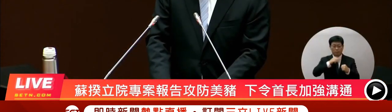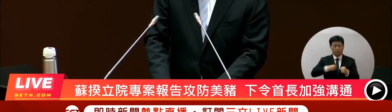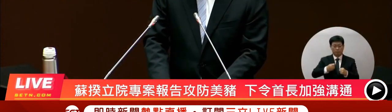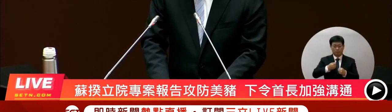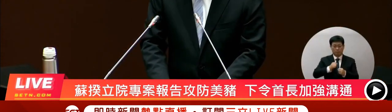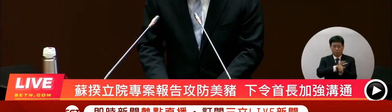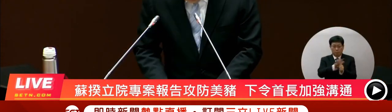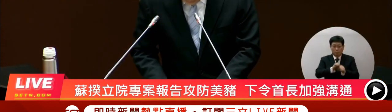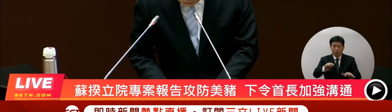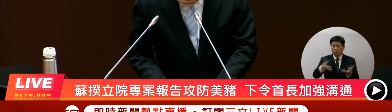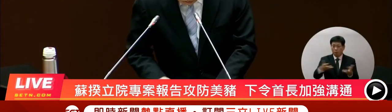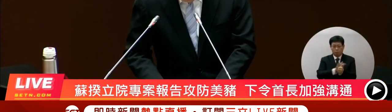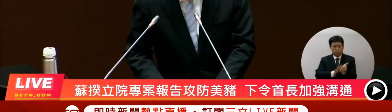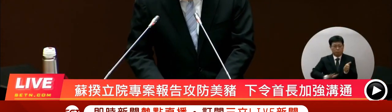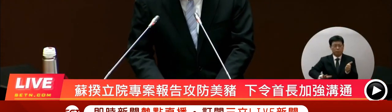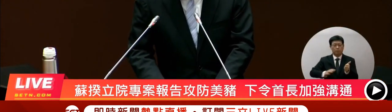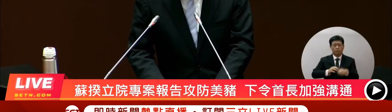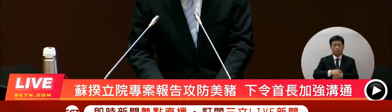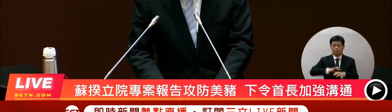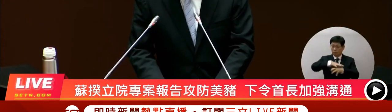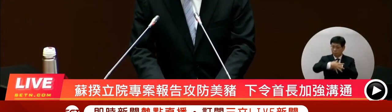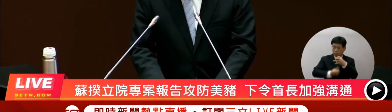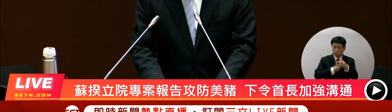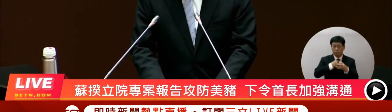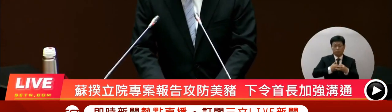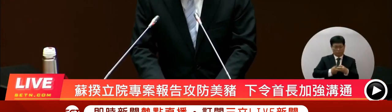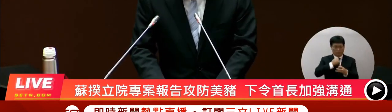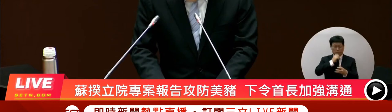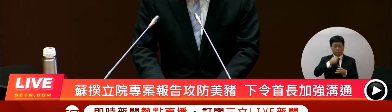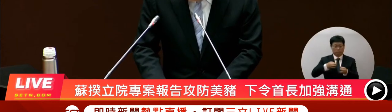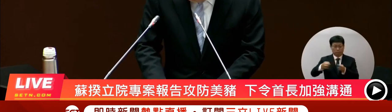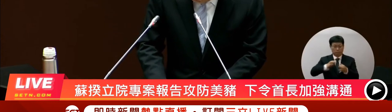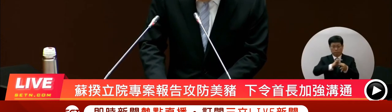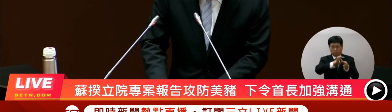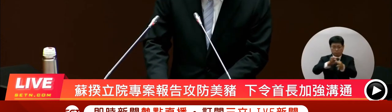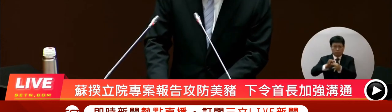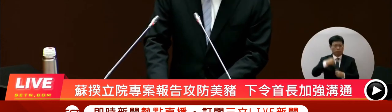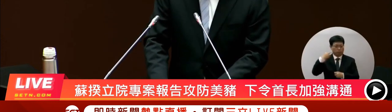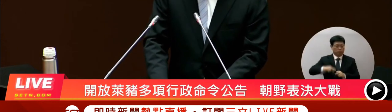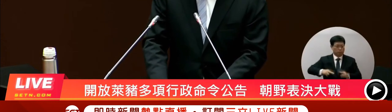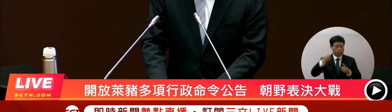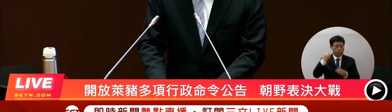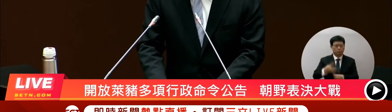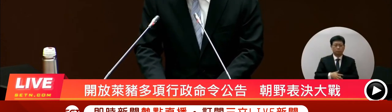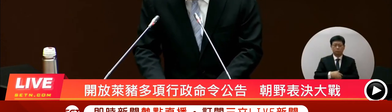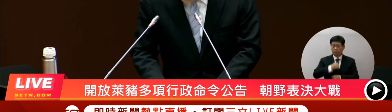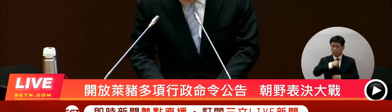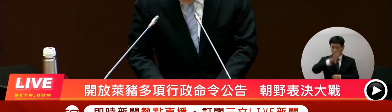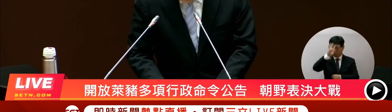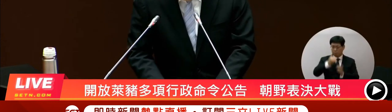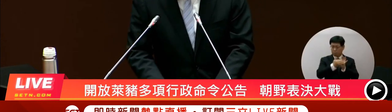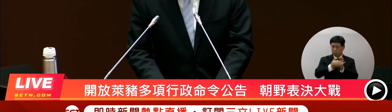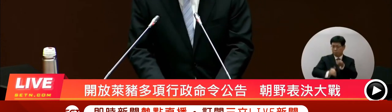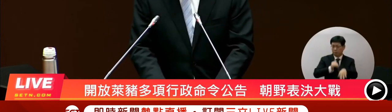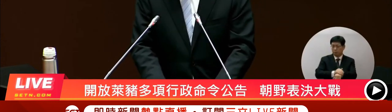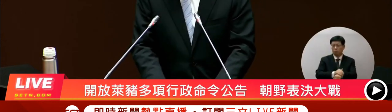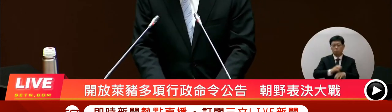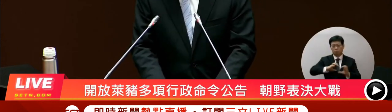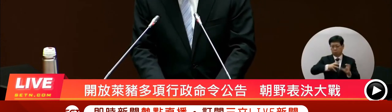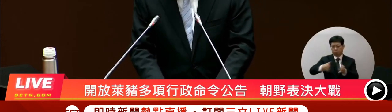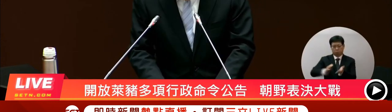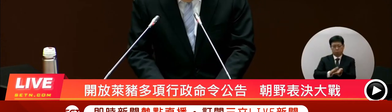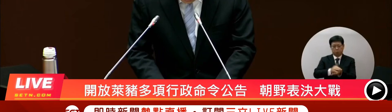变，全球的供应链已在重组，台湾防疫有成，世界肯